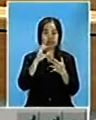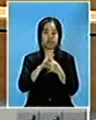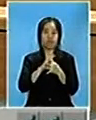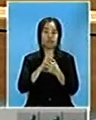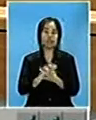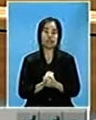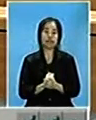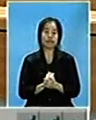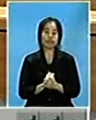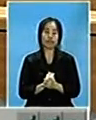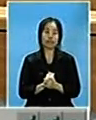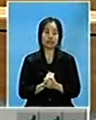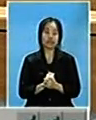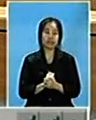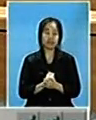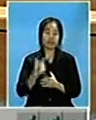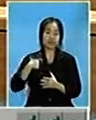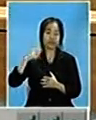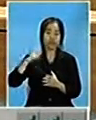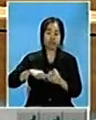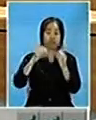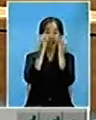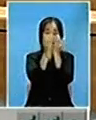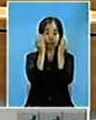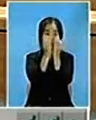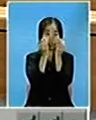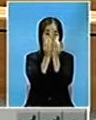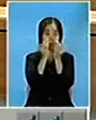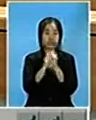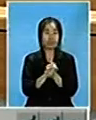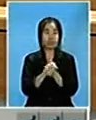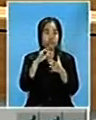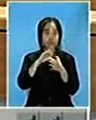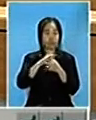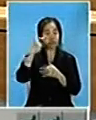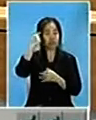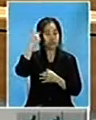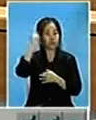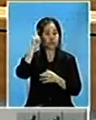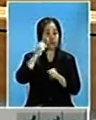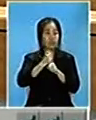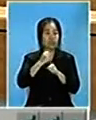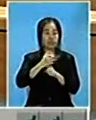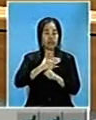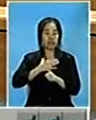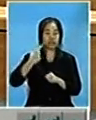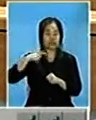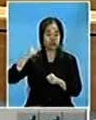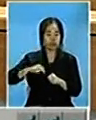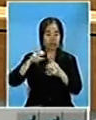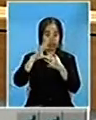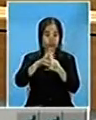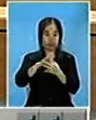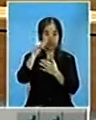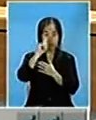องศาลรัฐธรรมนูญเกี่ยวกับเรื่องวิสัยทัศน์หรือพันธกิจที่เกี่ยวข้องกับเรื่องว่าเราจะย